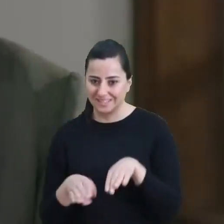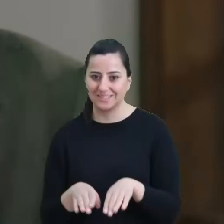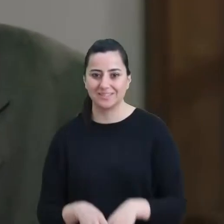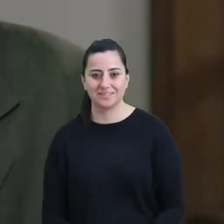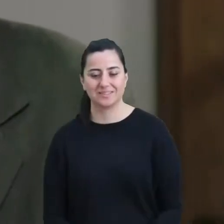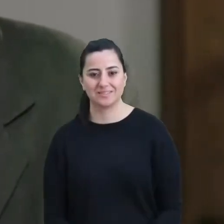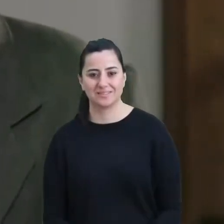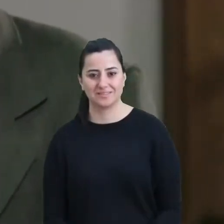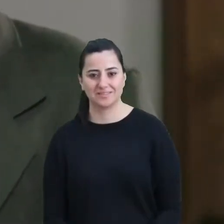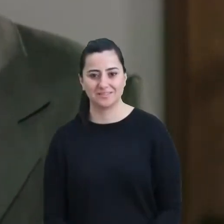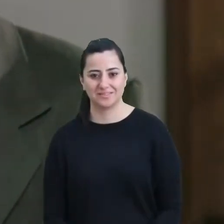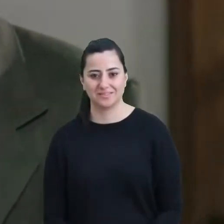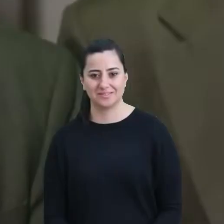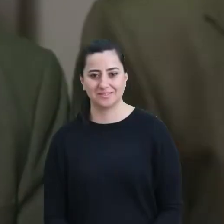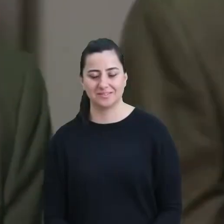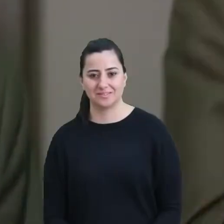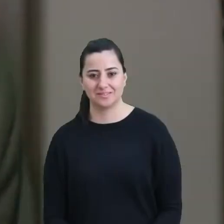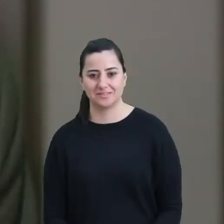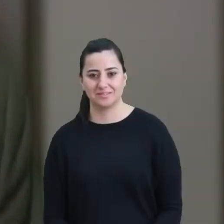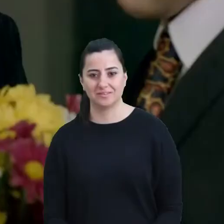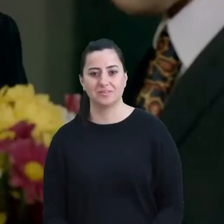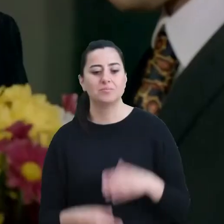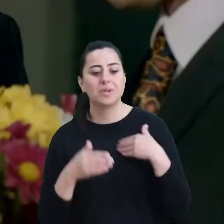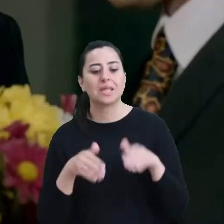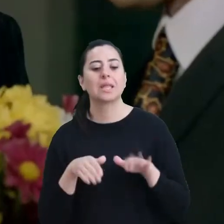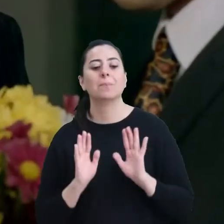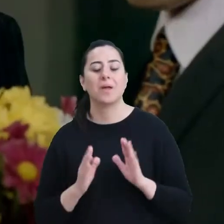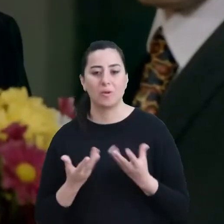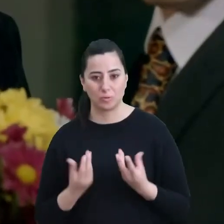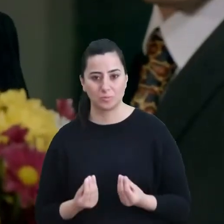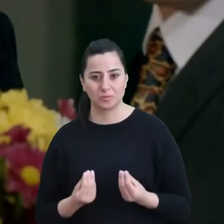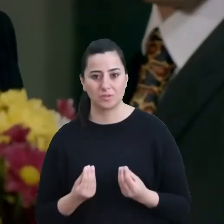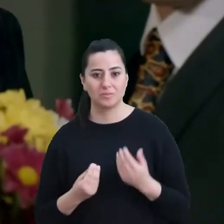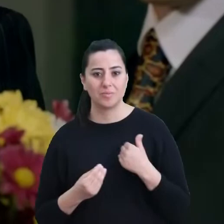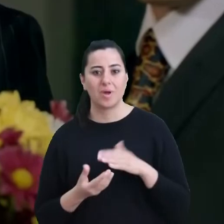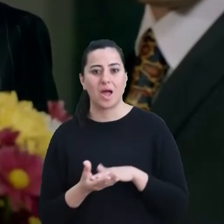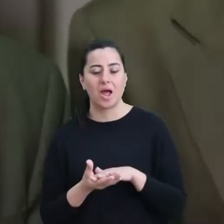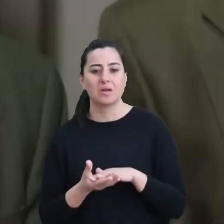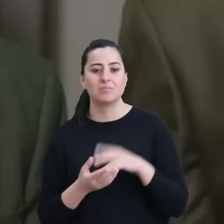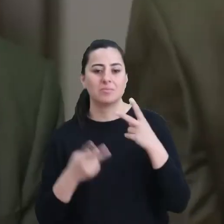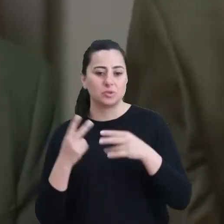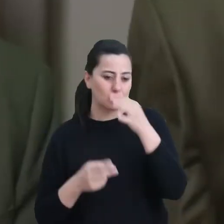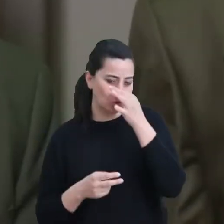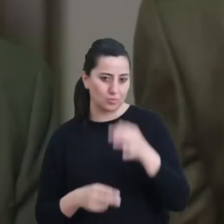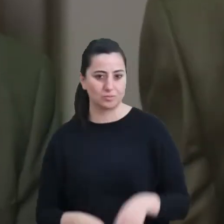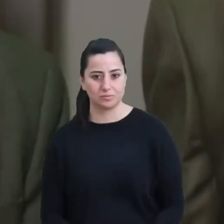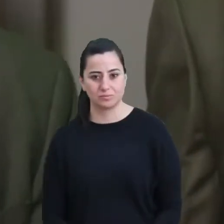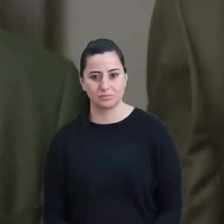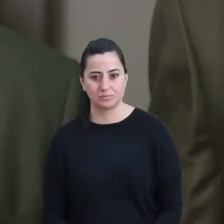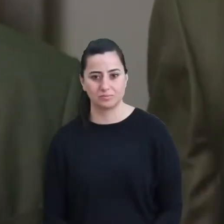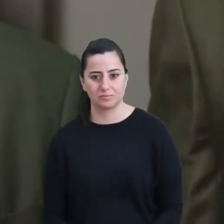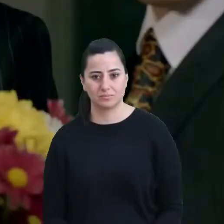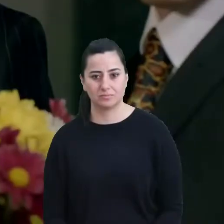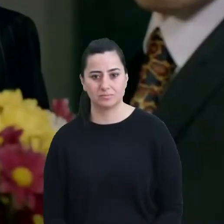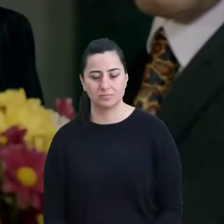Deri terliklere bakıyor. Cemil İsmail'in kulağına eğildi. Ben giymesem olma mı? Benim ayaklarım bazen koku yapıyor da.